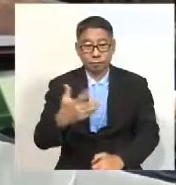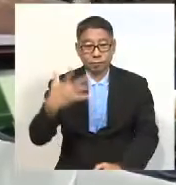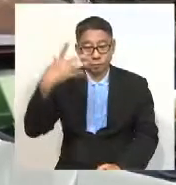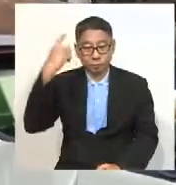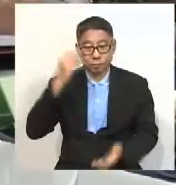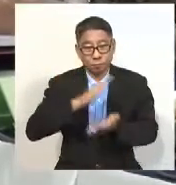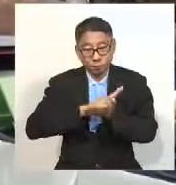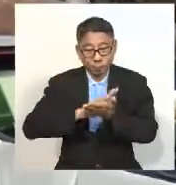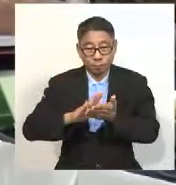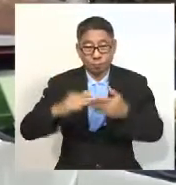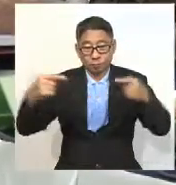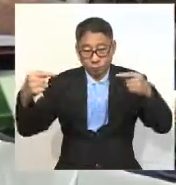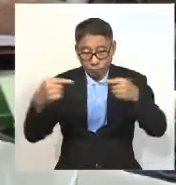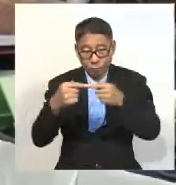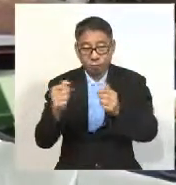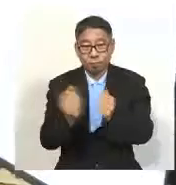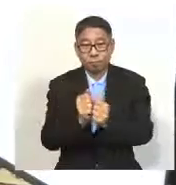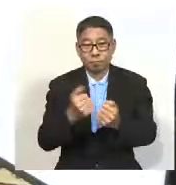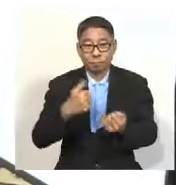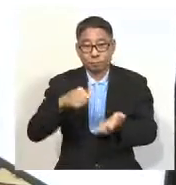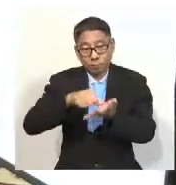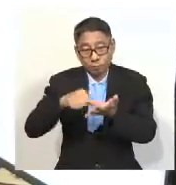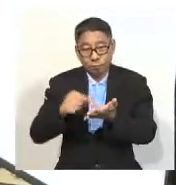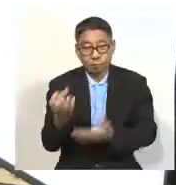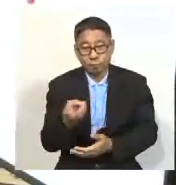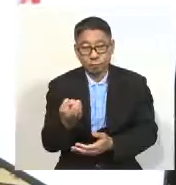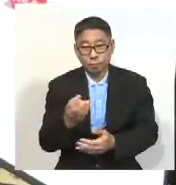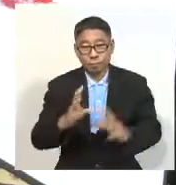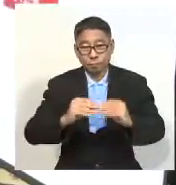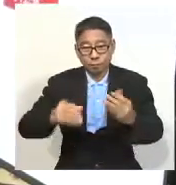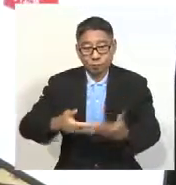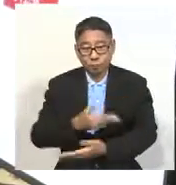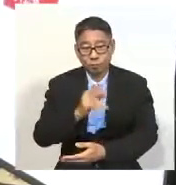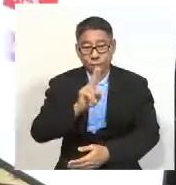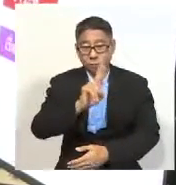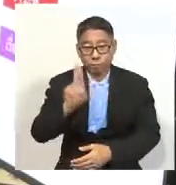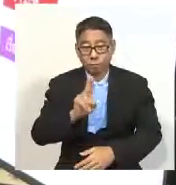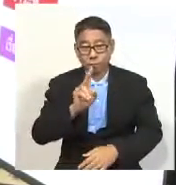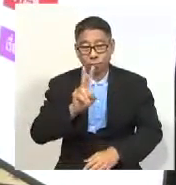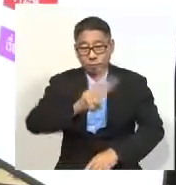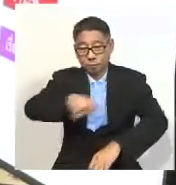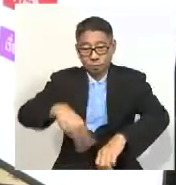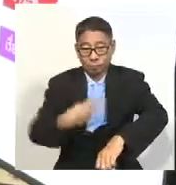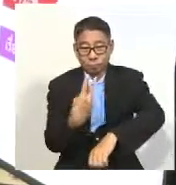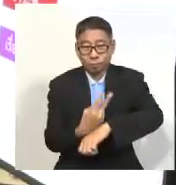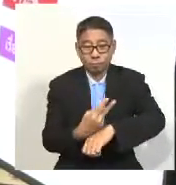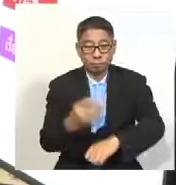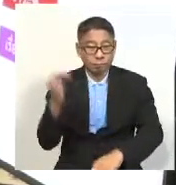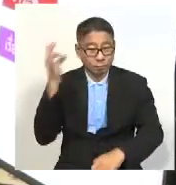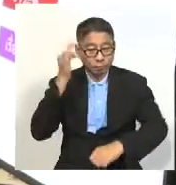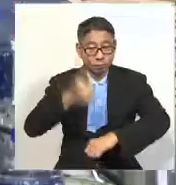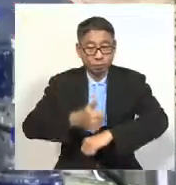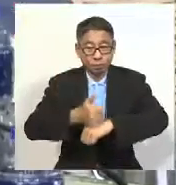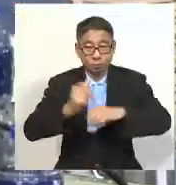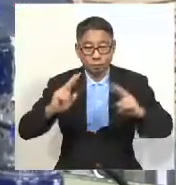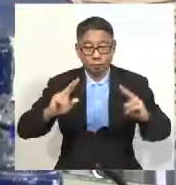านนี้เรียบร้อยตรงตามสเปคนะคะอาจมีการปรับแก้นิดหน่อยใช้เวลาประชุมนานกว่า2ชั่วโมงค่ะฟังเสียงผู้บัญชาการตำรวจแห่งชาติกันสัก